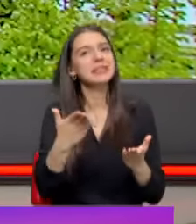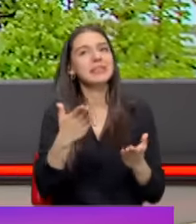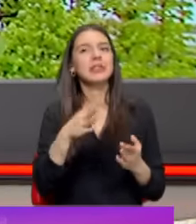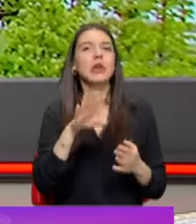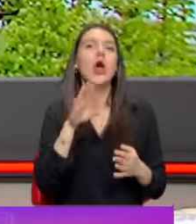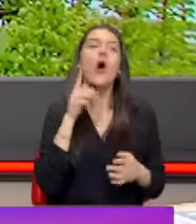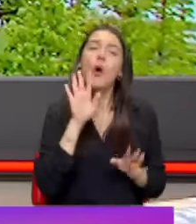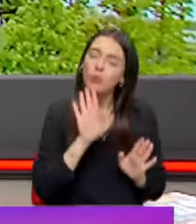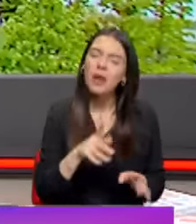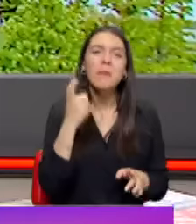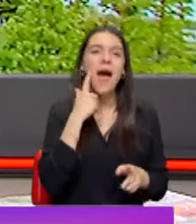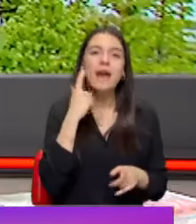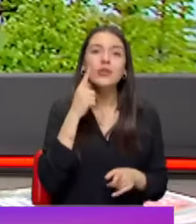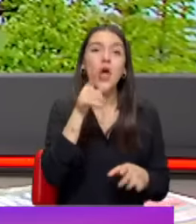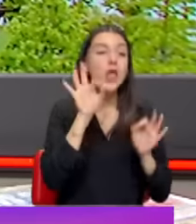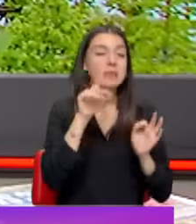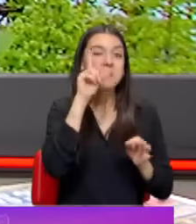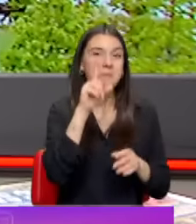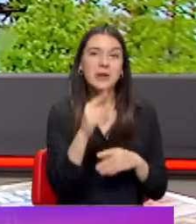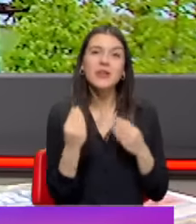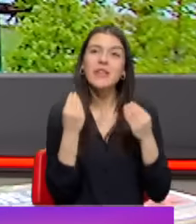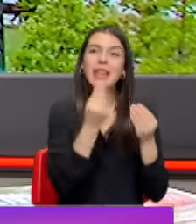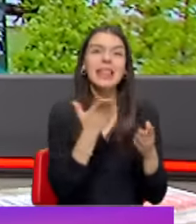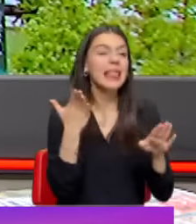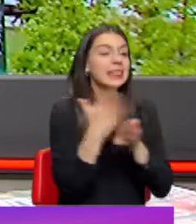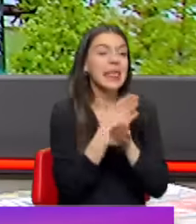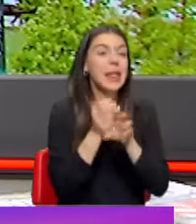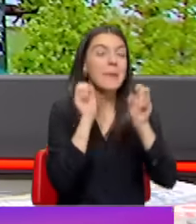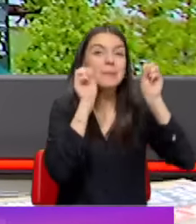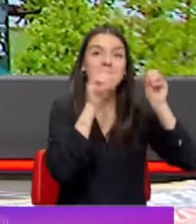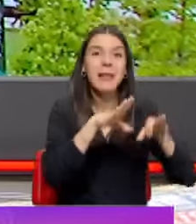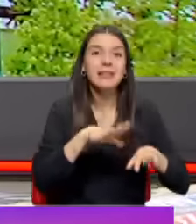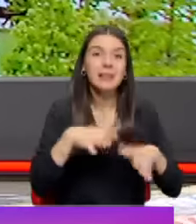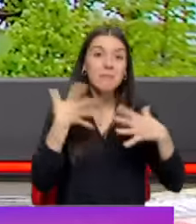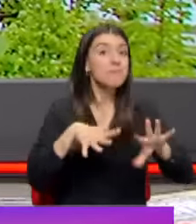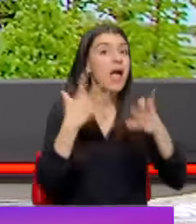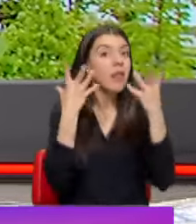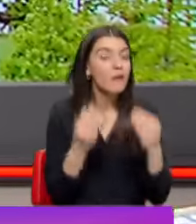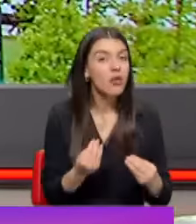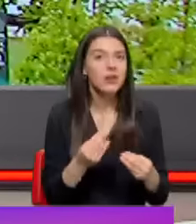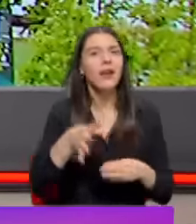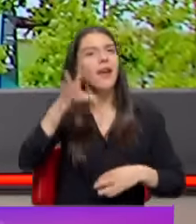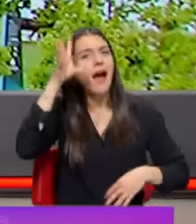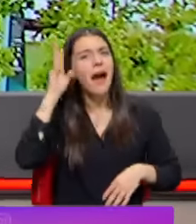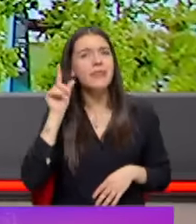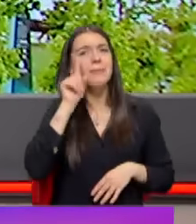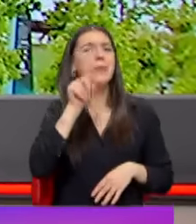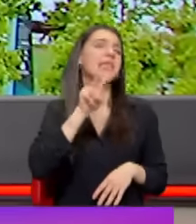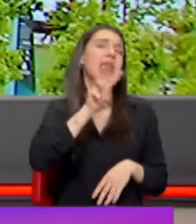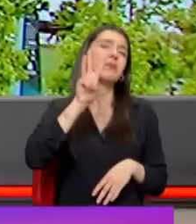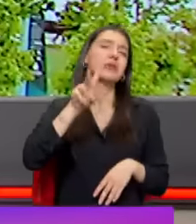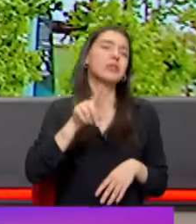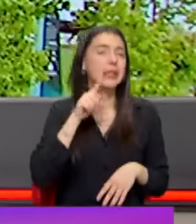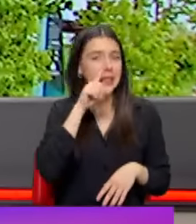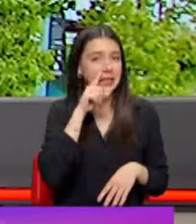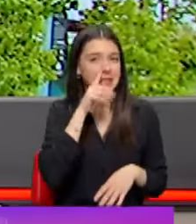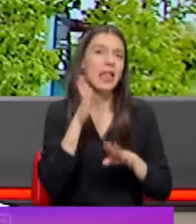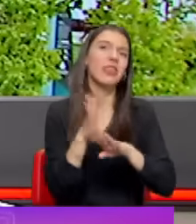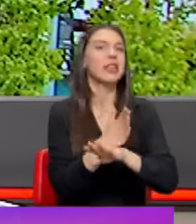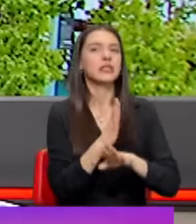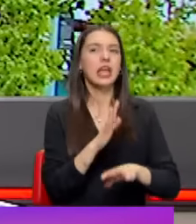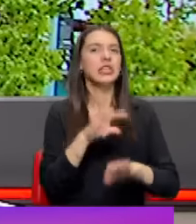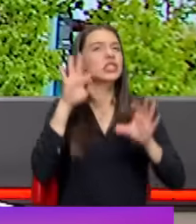umarım Atatürk'ün onlara böylesine önemli bir günü neden bıraktığını bayram olarak anladıkları bir 23 Nisan geçirecekler.